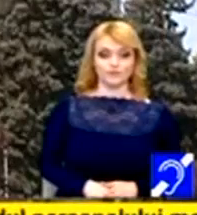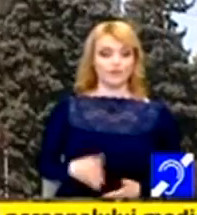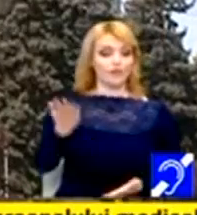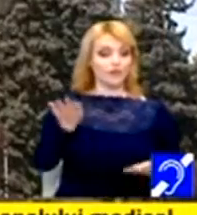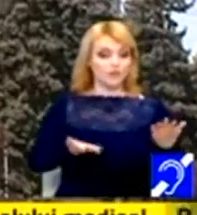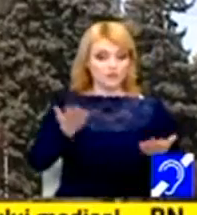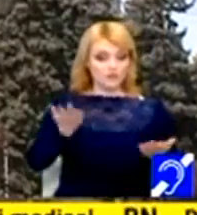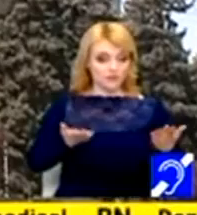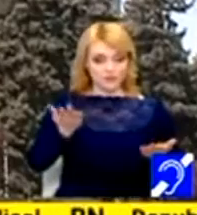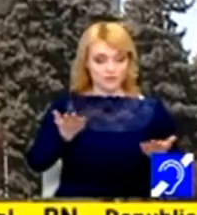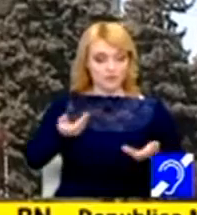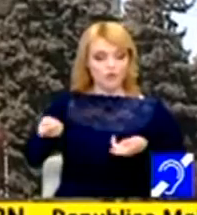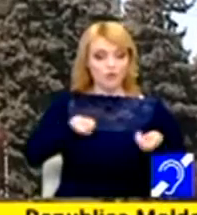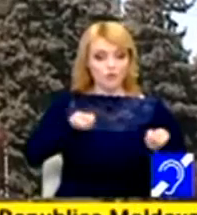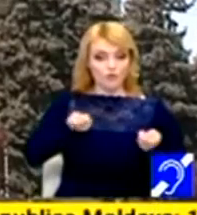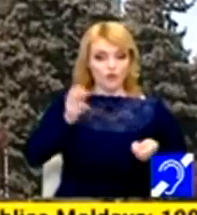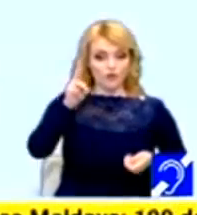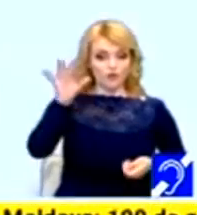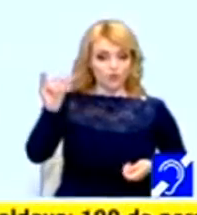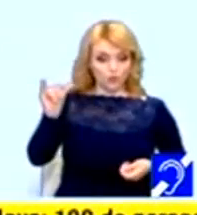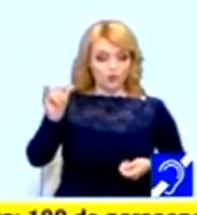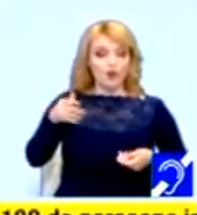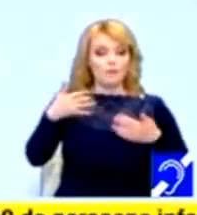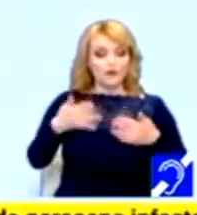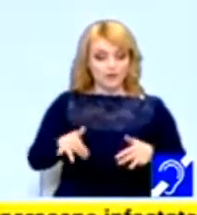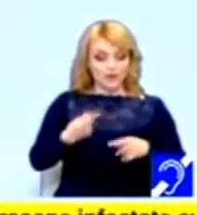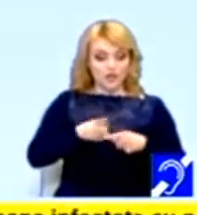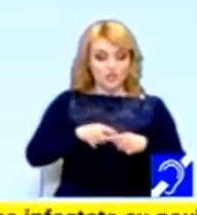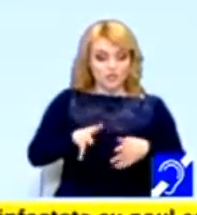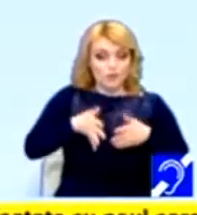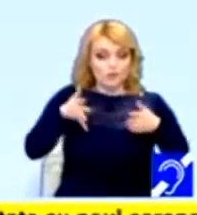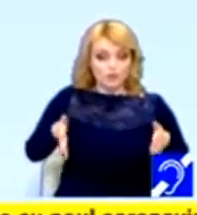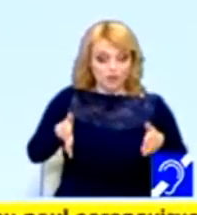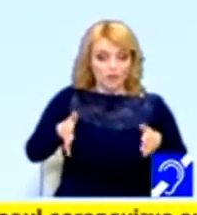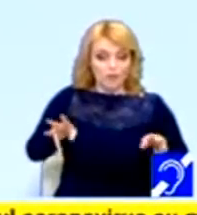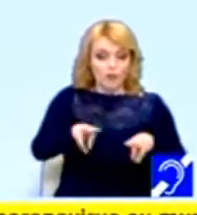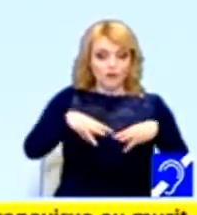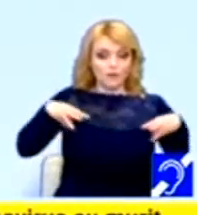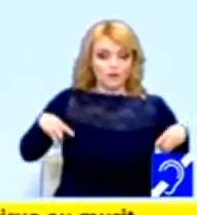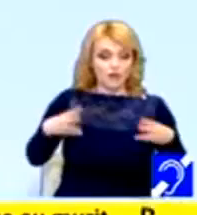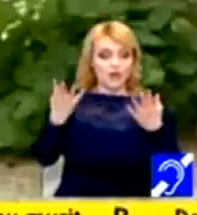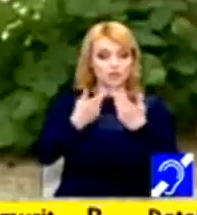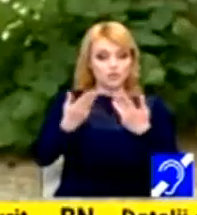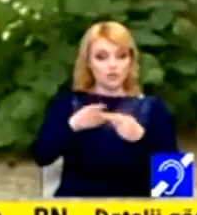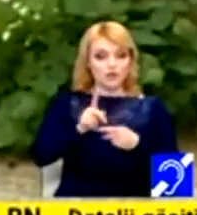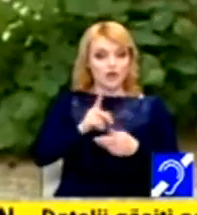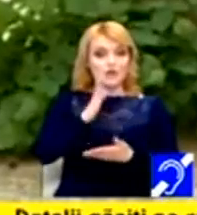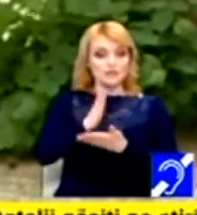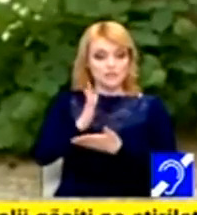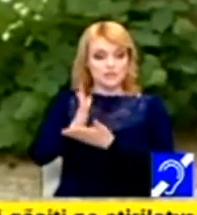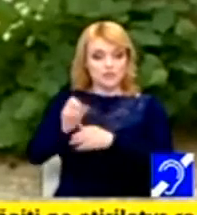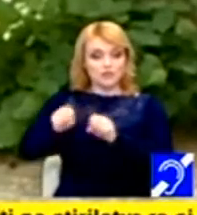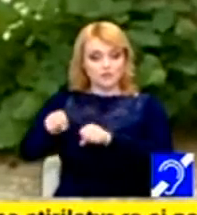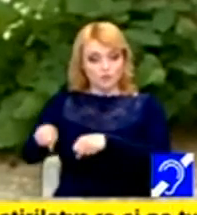Dacă guvernul Chicu va pierde această majoritate parlamentară, dar cred că sunt